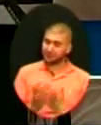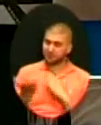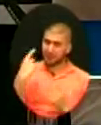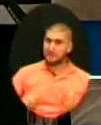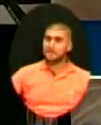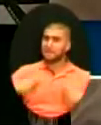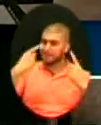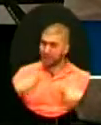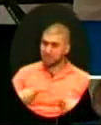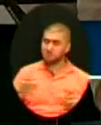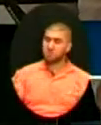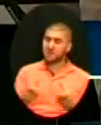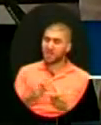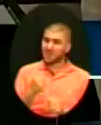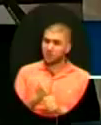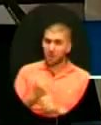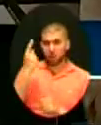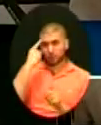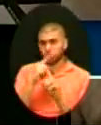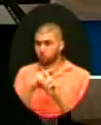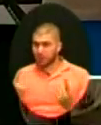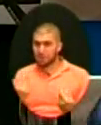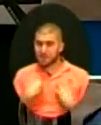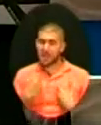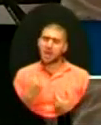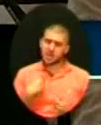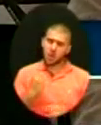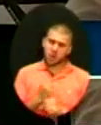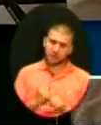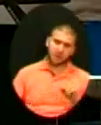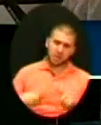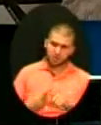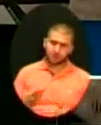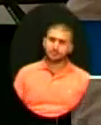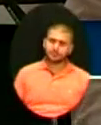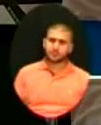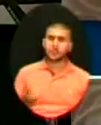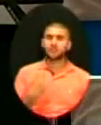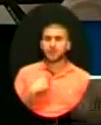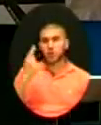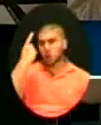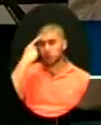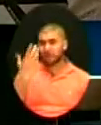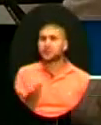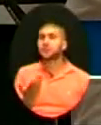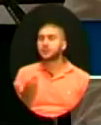בימים שבהם מפלגת העבודה חשבה אחרת ממני, אני עושה את זה גם היום. ואני חושב